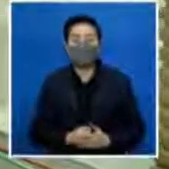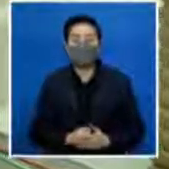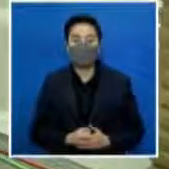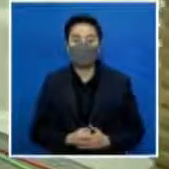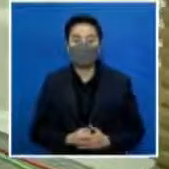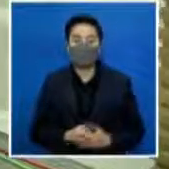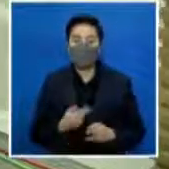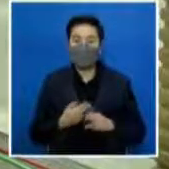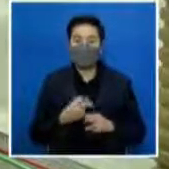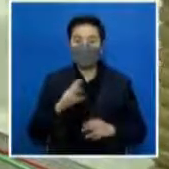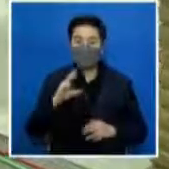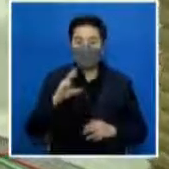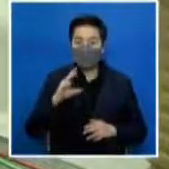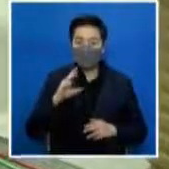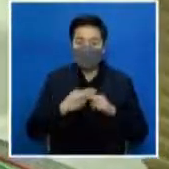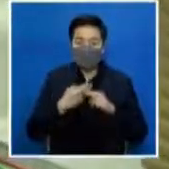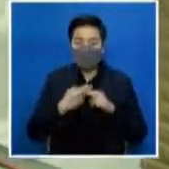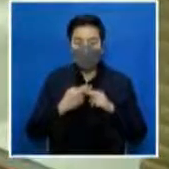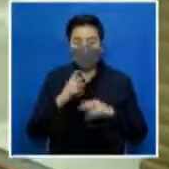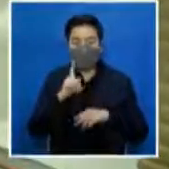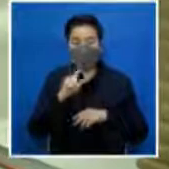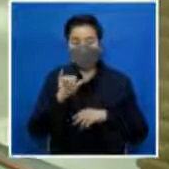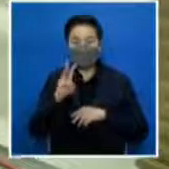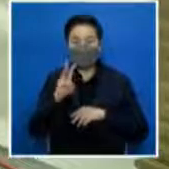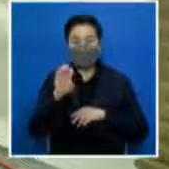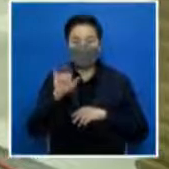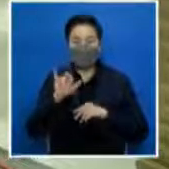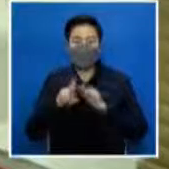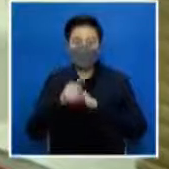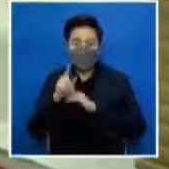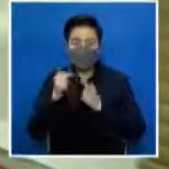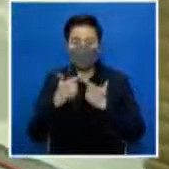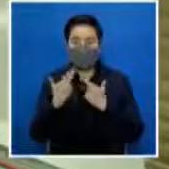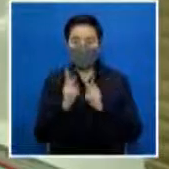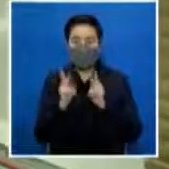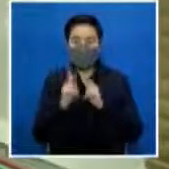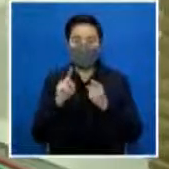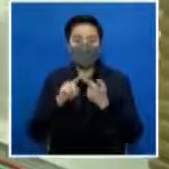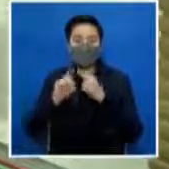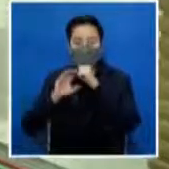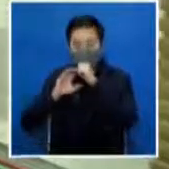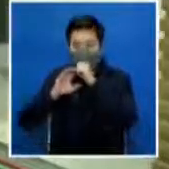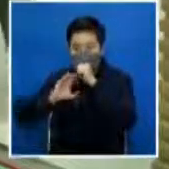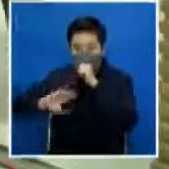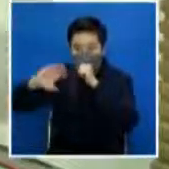คุณชยวีอังสุสิงห์นิติกรระดับกลางสำนักงานคณะกรรมการกิจการกระ